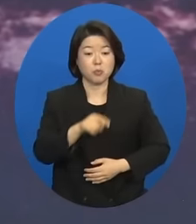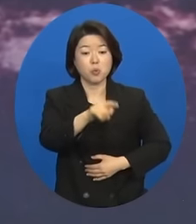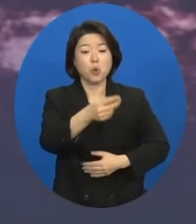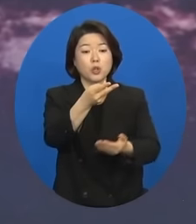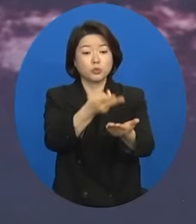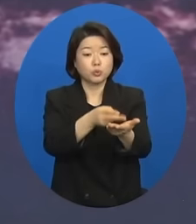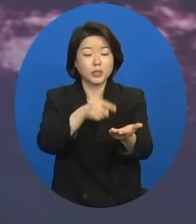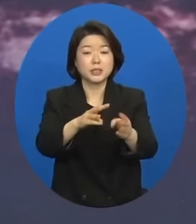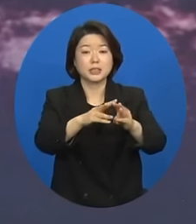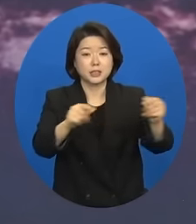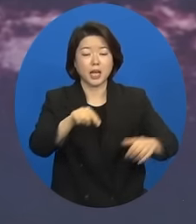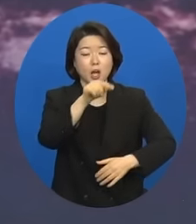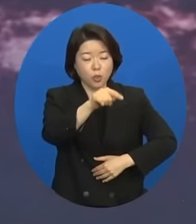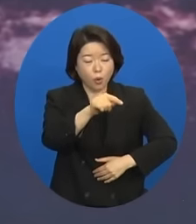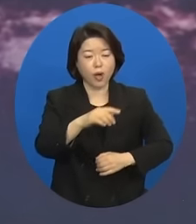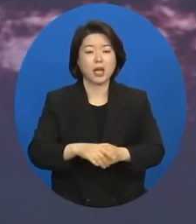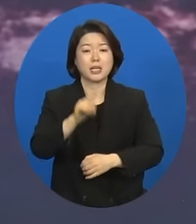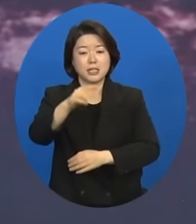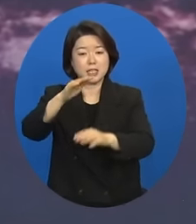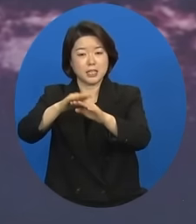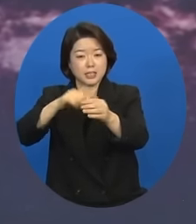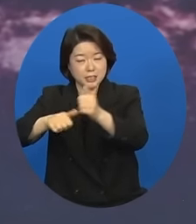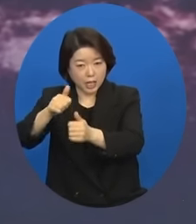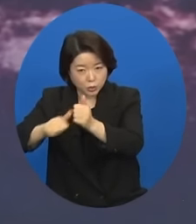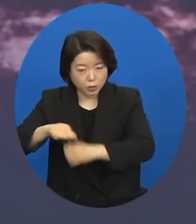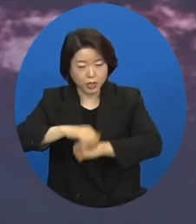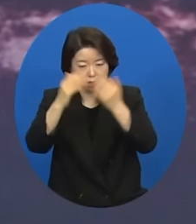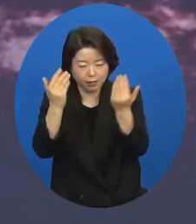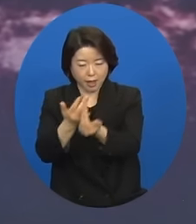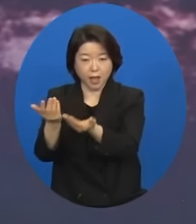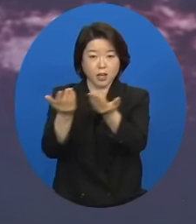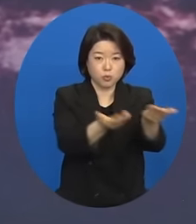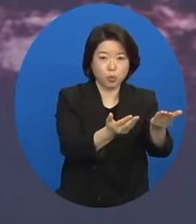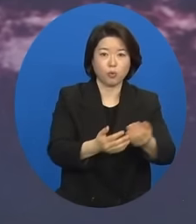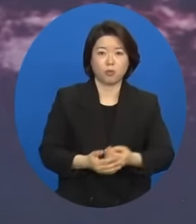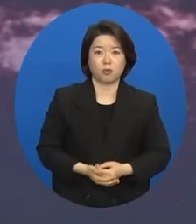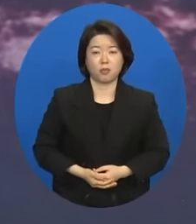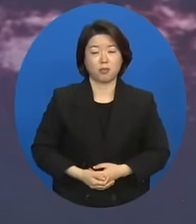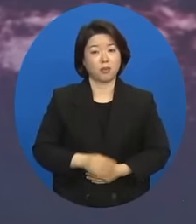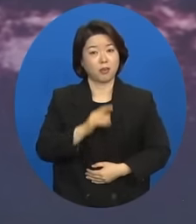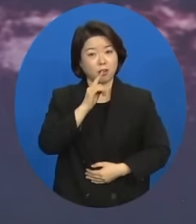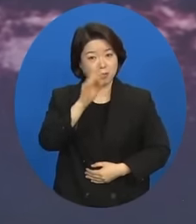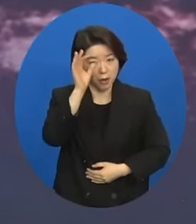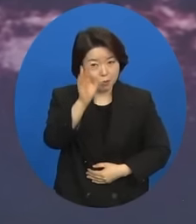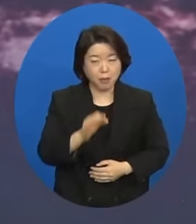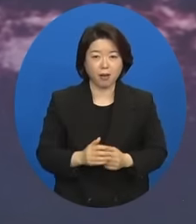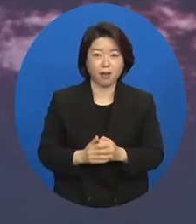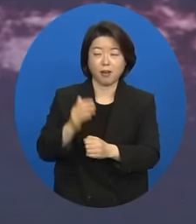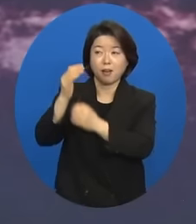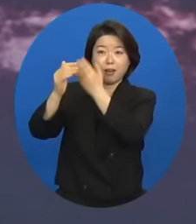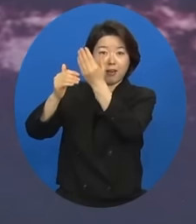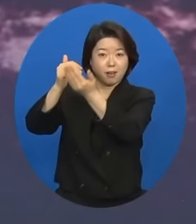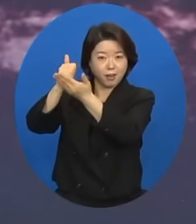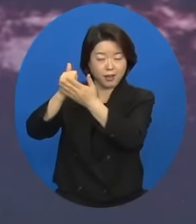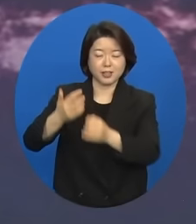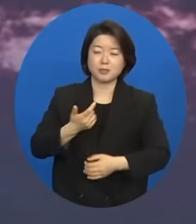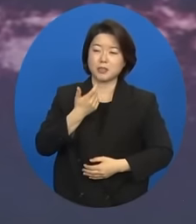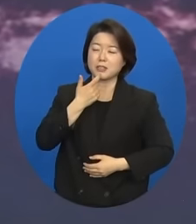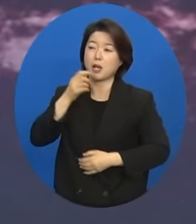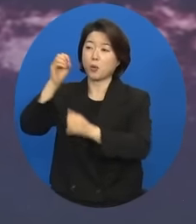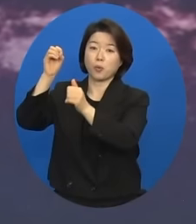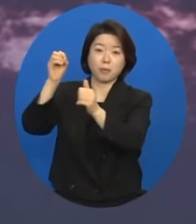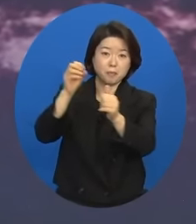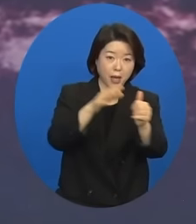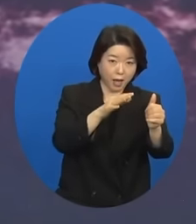내가 너와네 자손에게 줄 것이다 자이 말씀을 한번 잘 보시기 바랍니다 하나님이 아브라이 야곱에게 말을 할